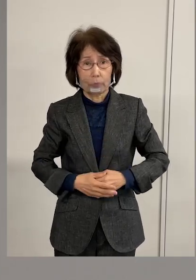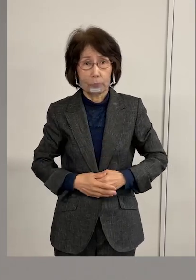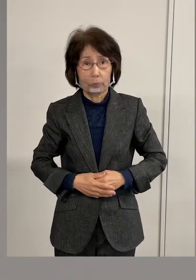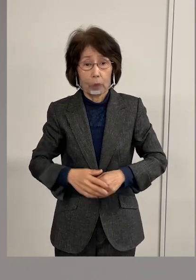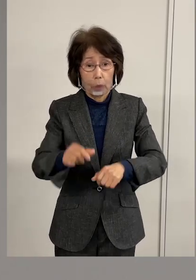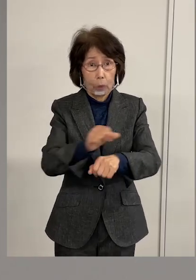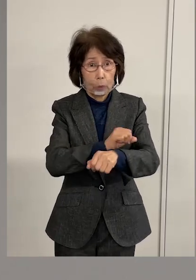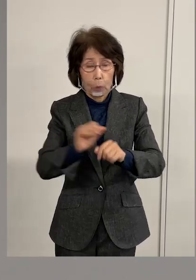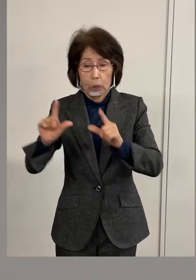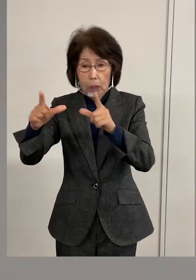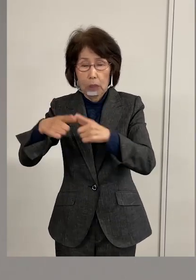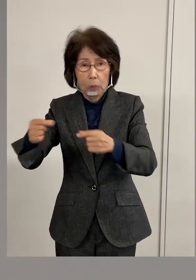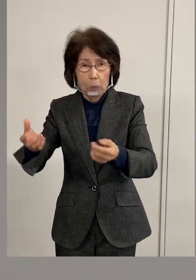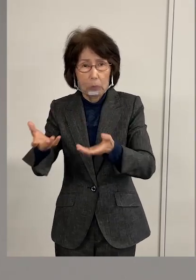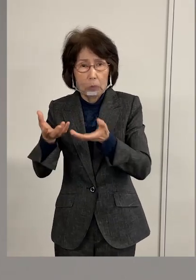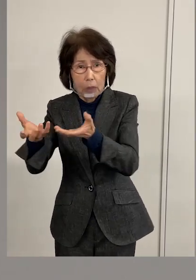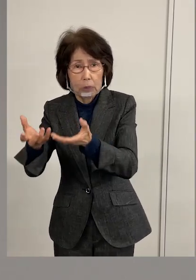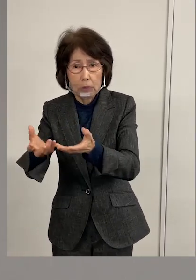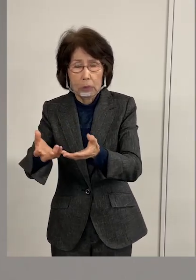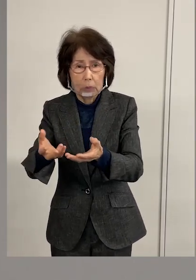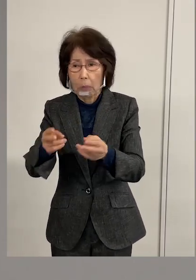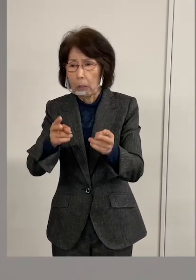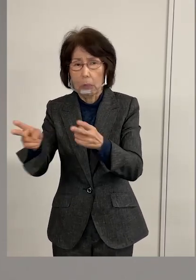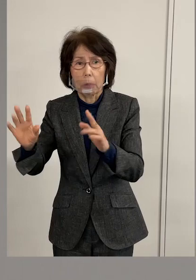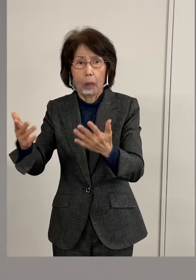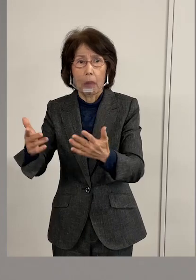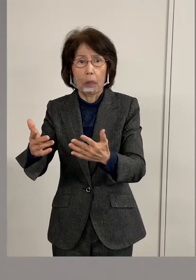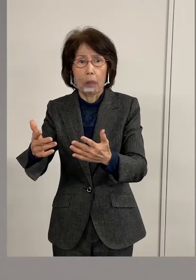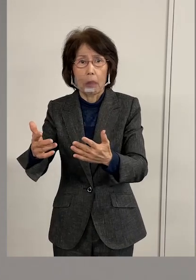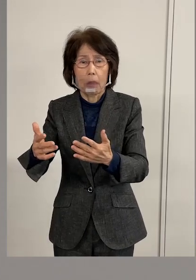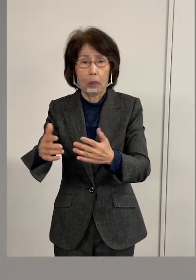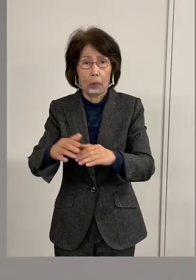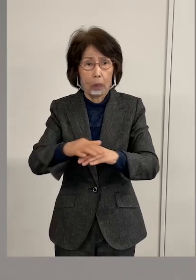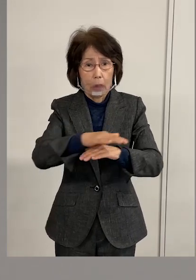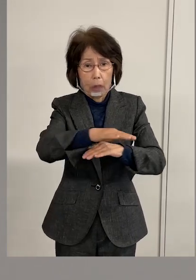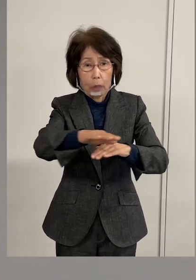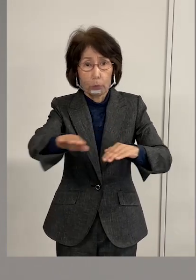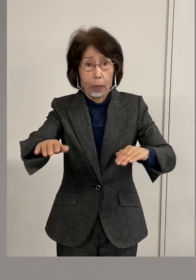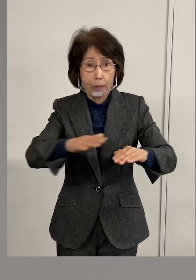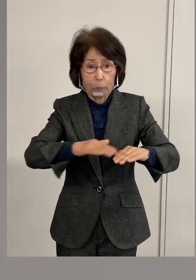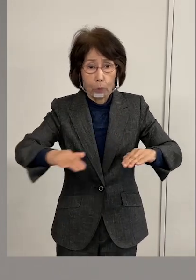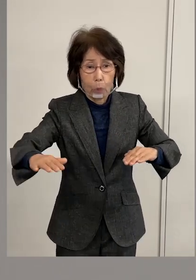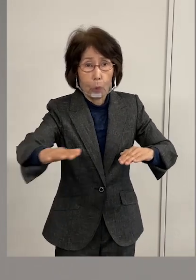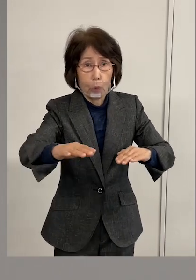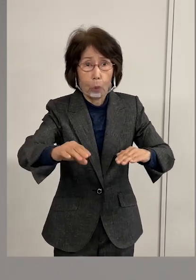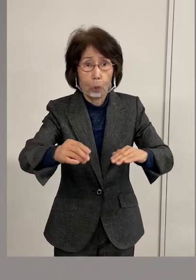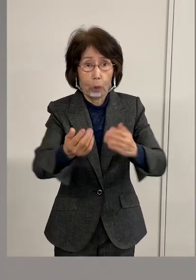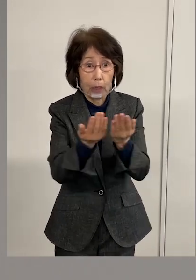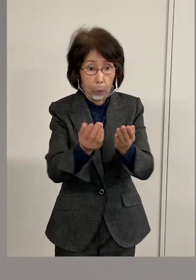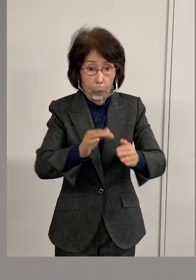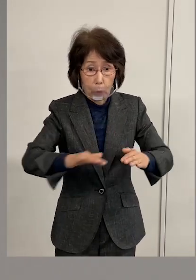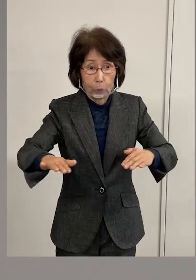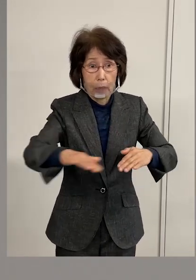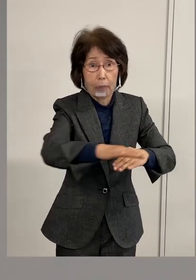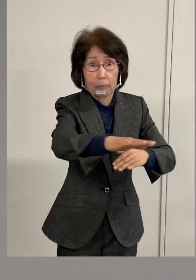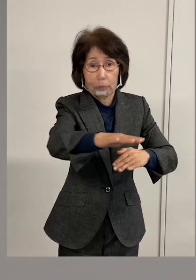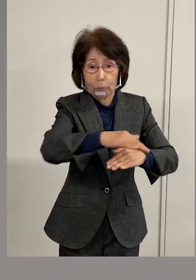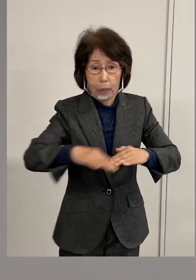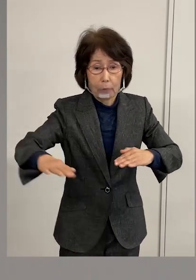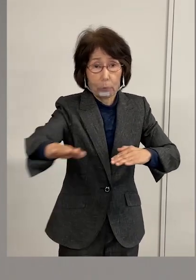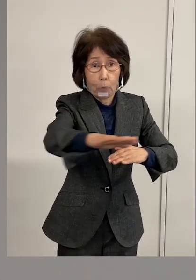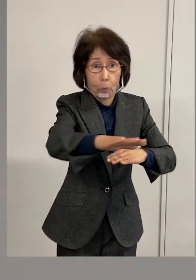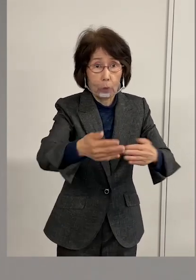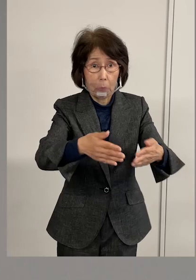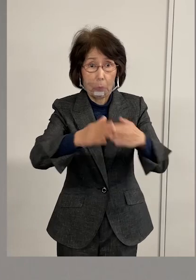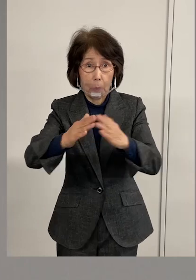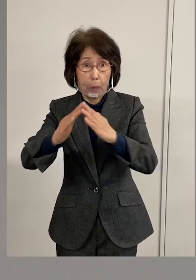東日本大震災が準備してなかったので、グラウンドへ建てましたね。ただ、グラウンドを完全に潰すわけにいかないので、